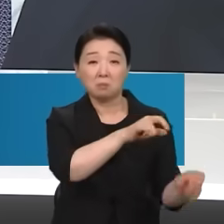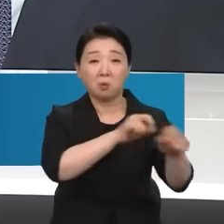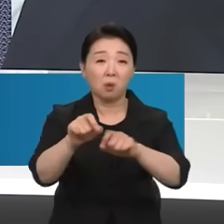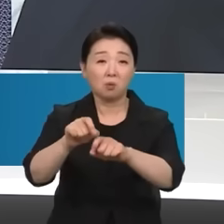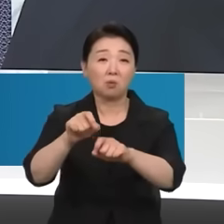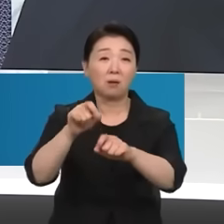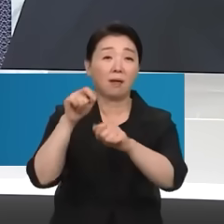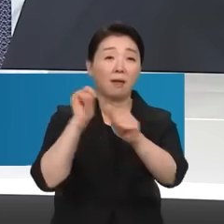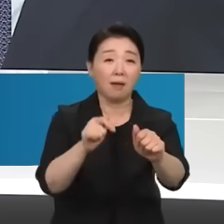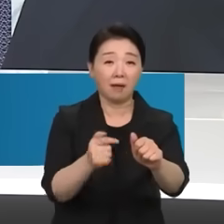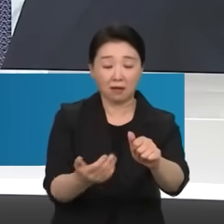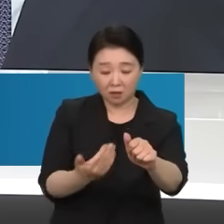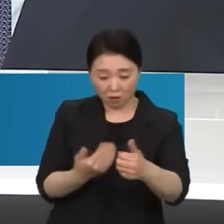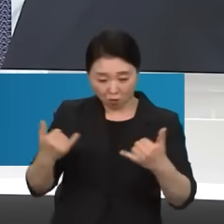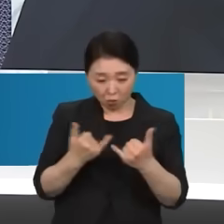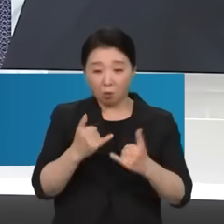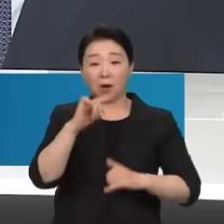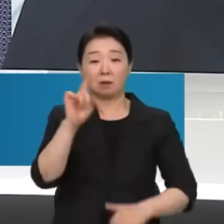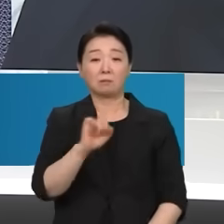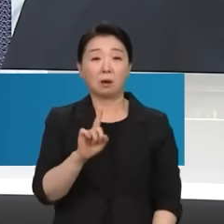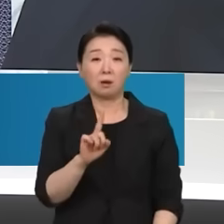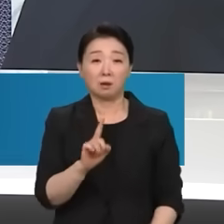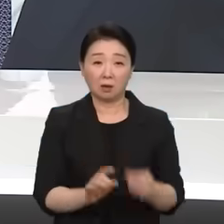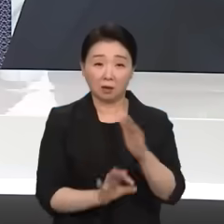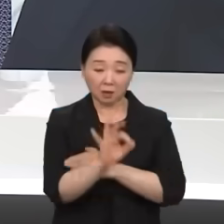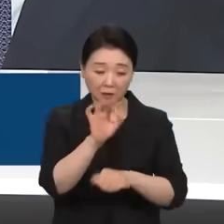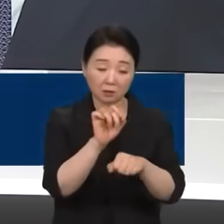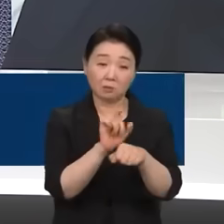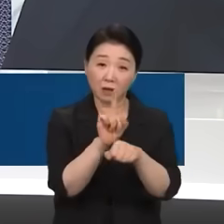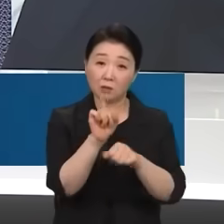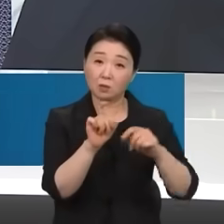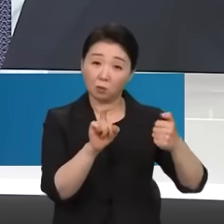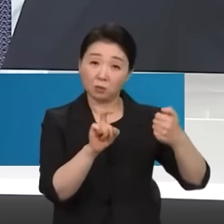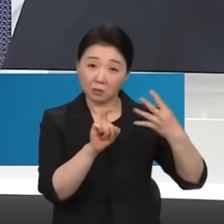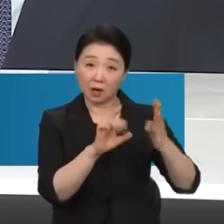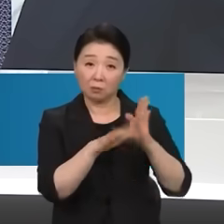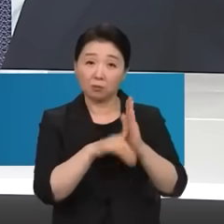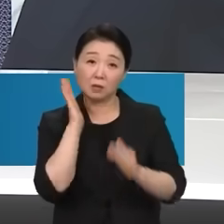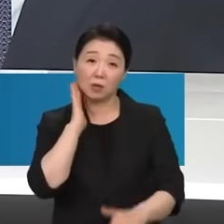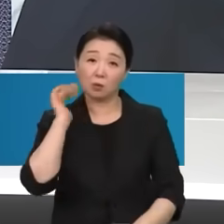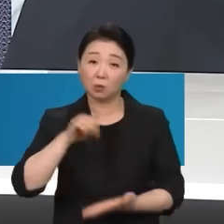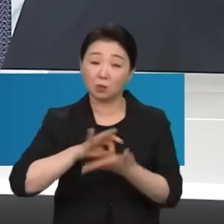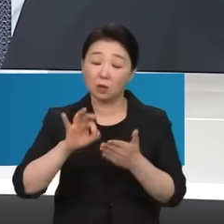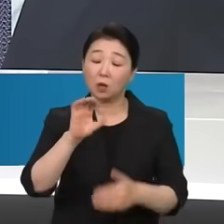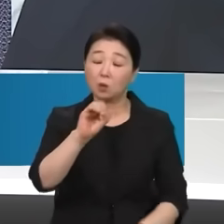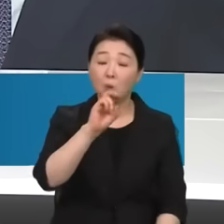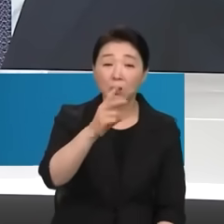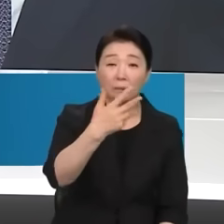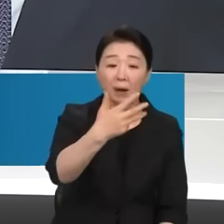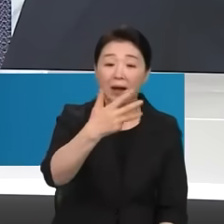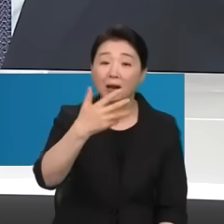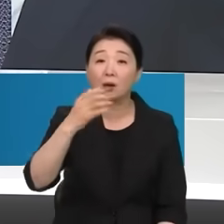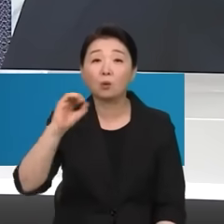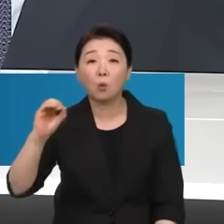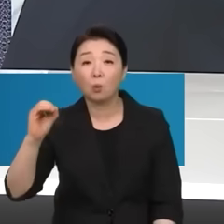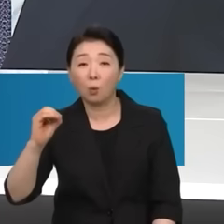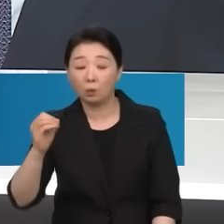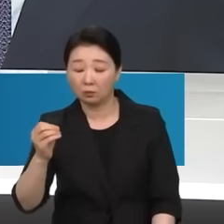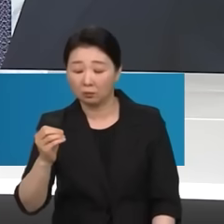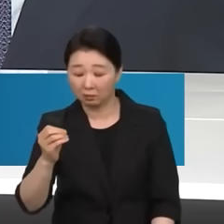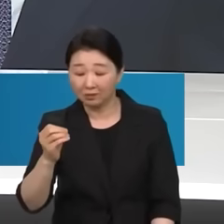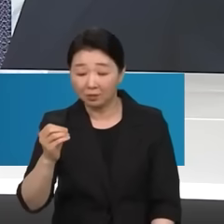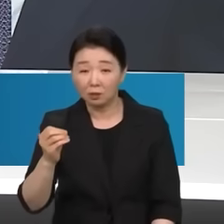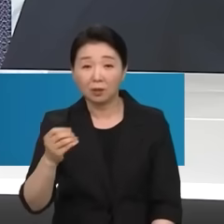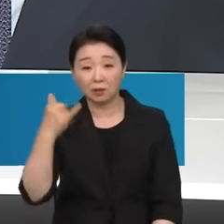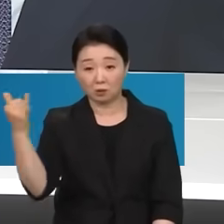어떤 통화가 이뤄졌는지인데 오전 11시 54분 대통령실이 쓰는 02800으로 시작하는 번호로 전화가